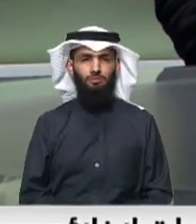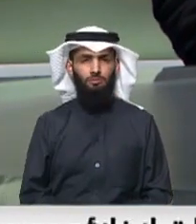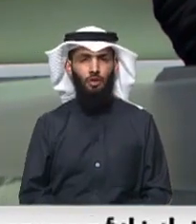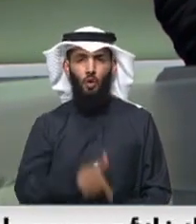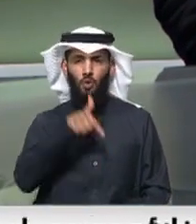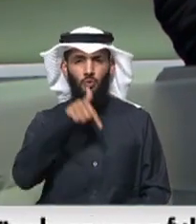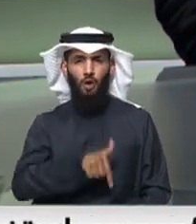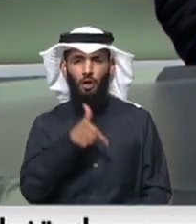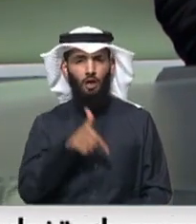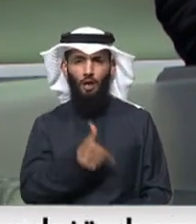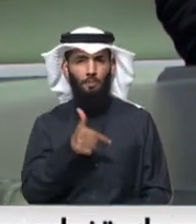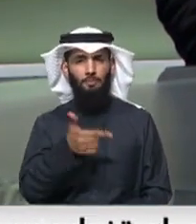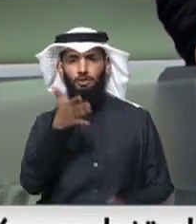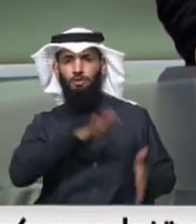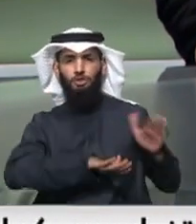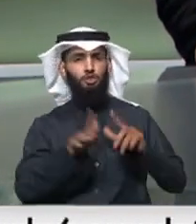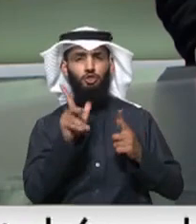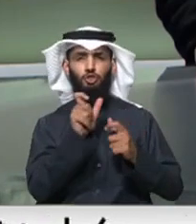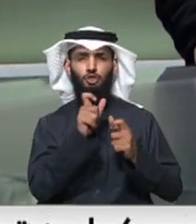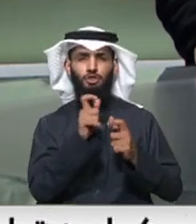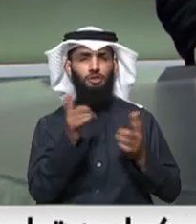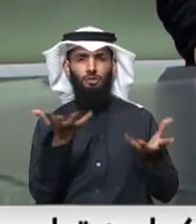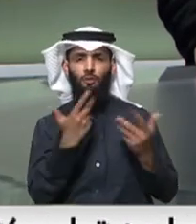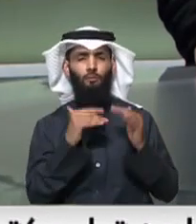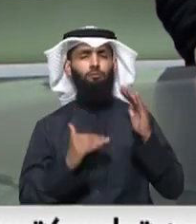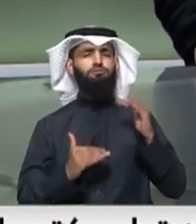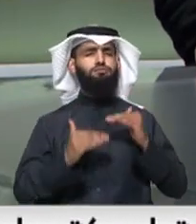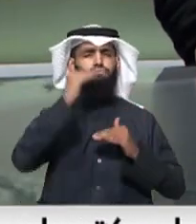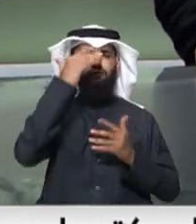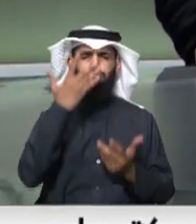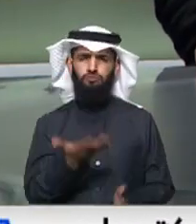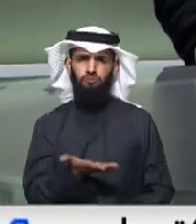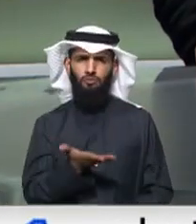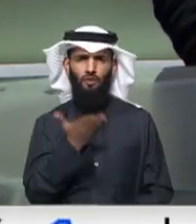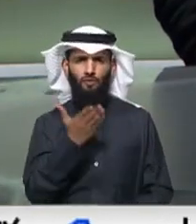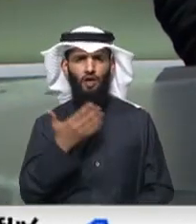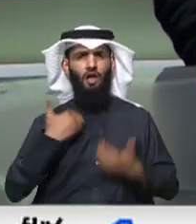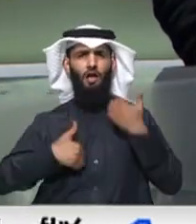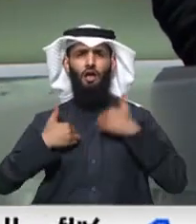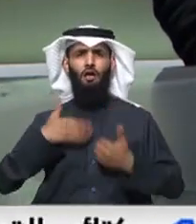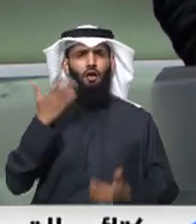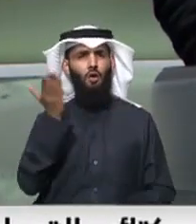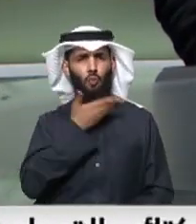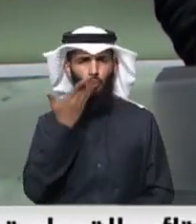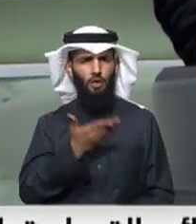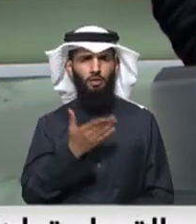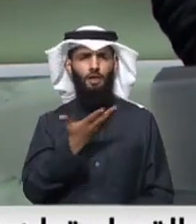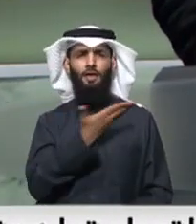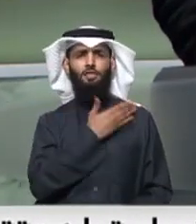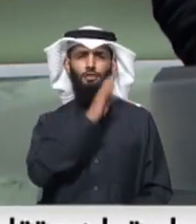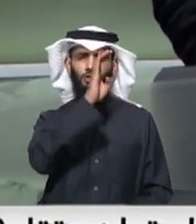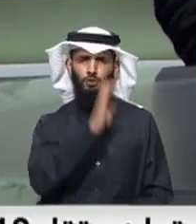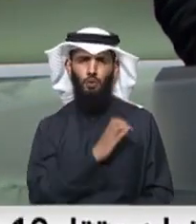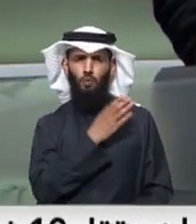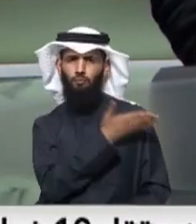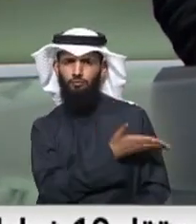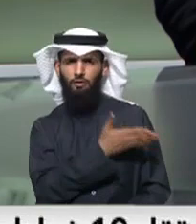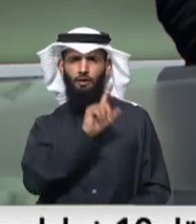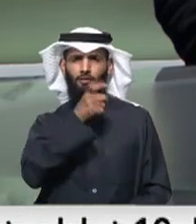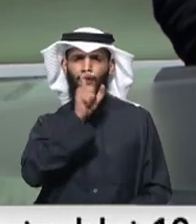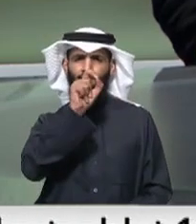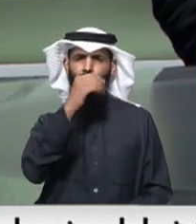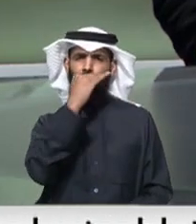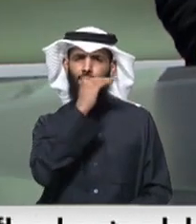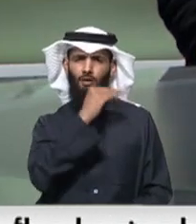اليوم عشرات الفلسطينيين وأصيب آخرون في مناطق رفح، خان يونس وجباليا،